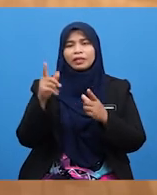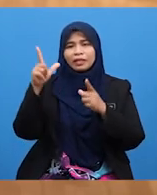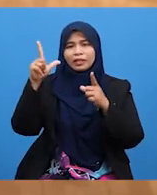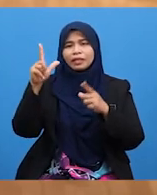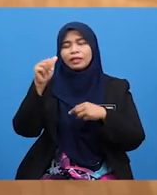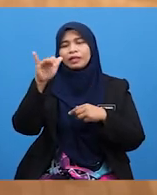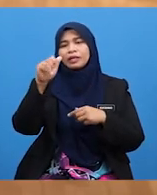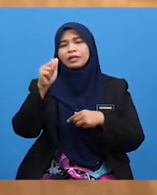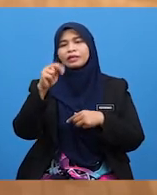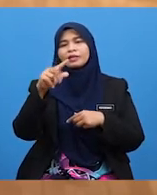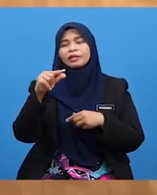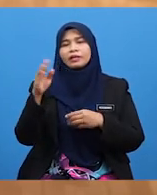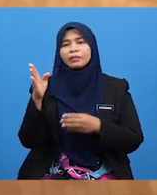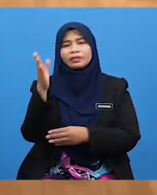lihat